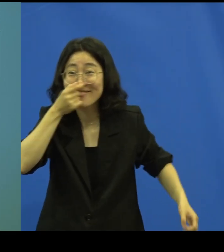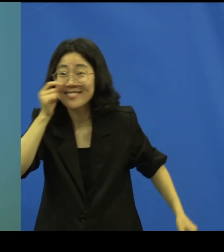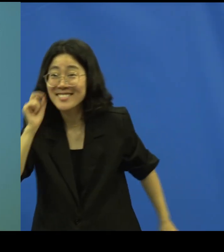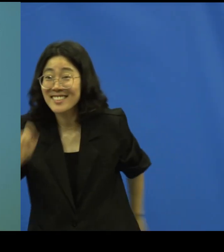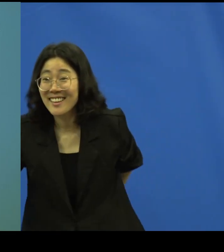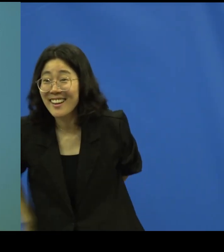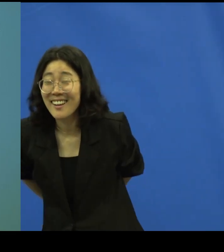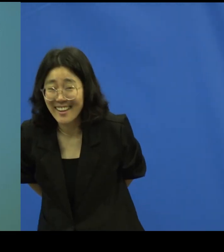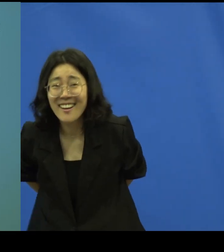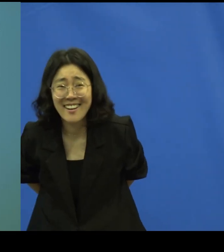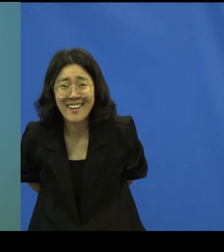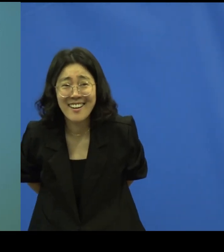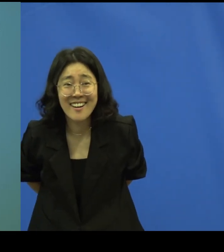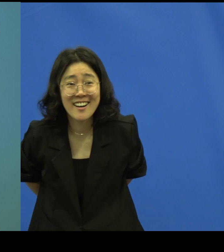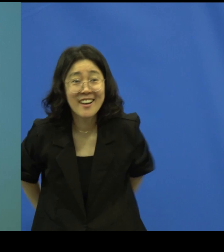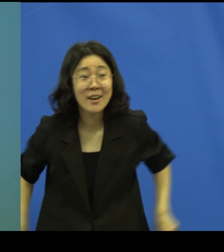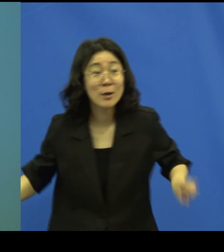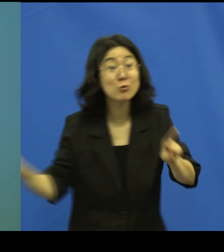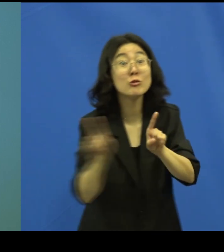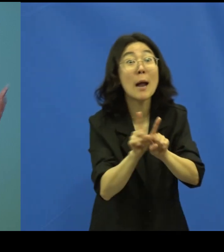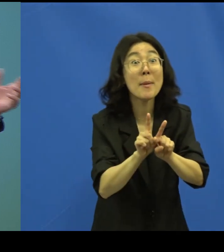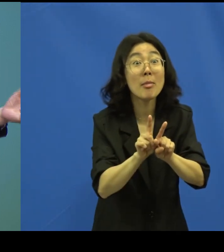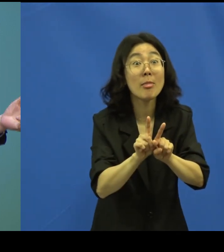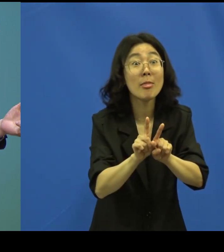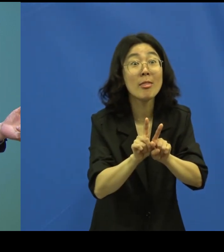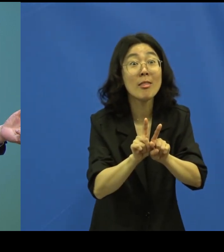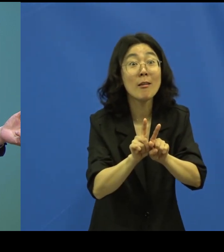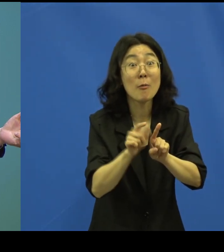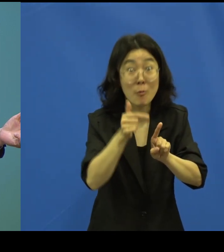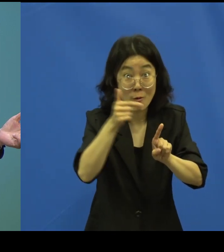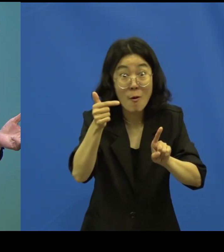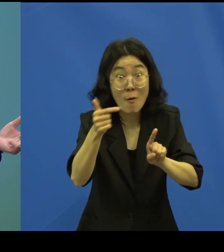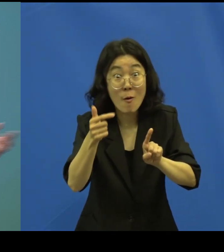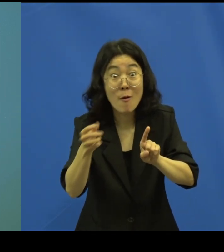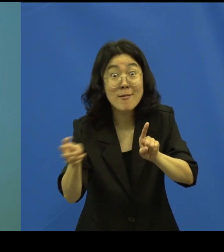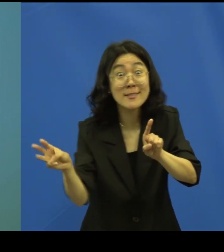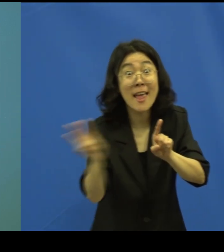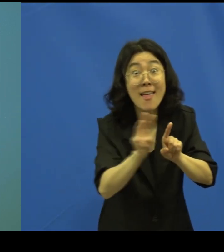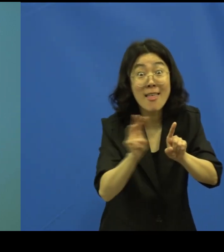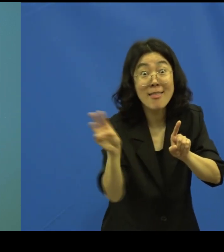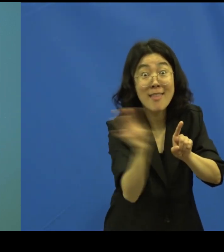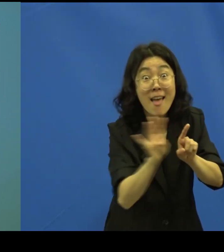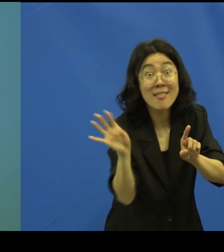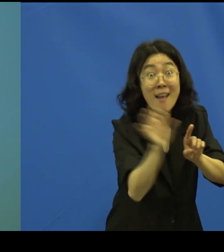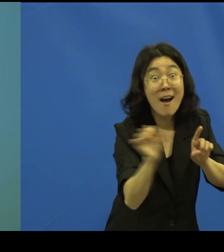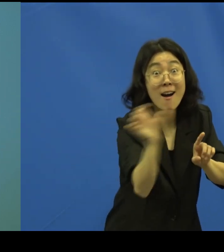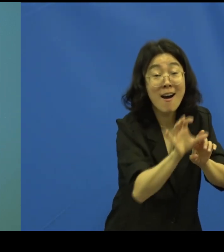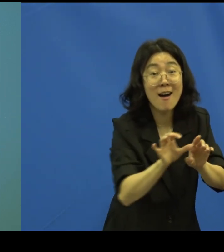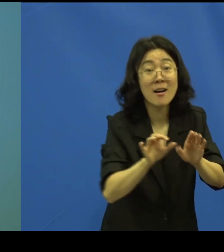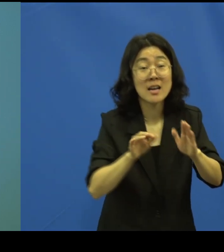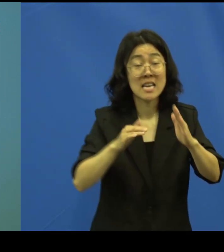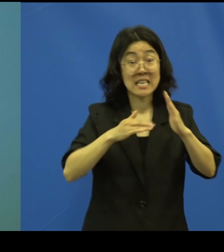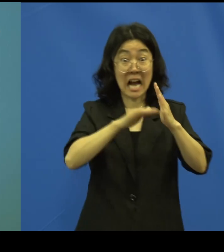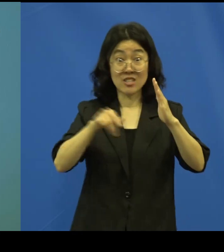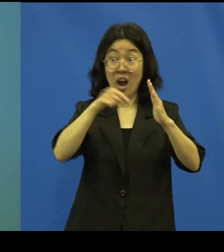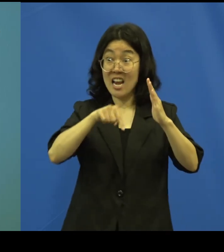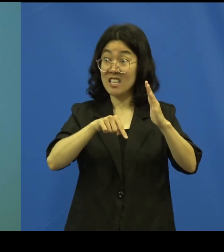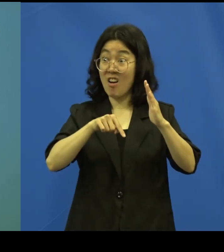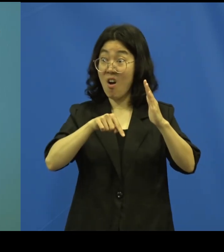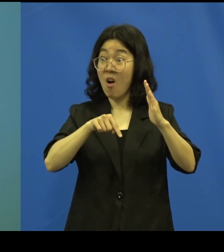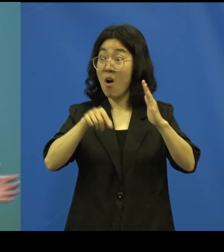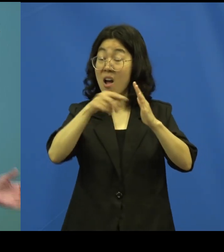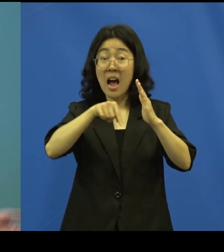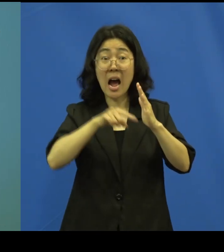사람이 함께하는 것만큼 세게 할 수는 없어요. 그래 합창이 중요한 거잖아요. 한 가정에 한 사람만 예수를 믿고 아무리